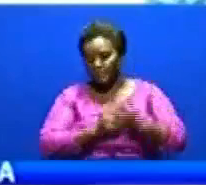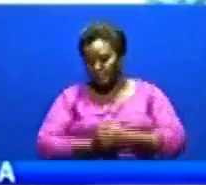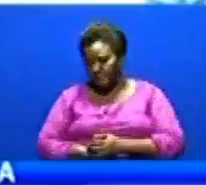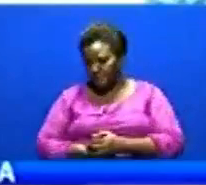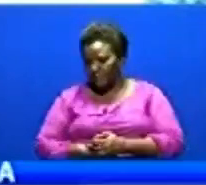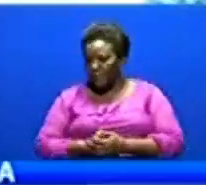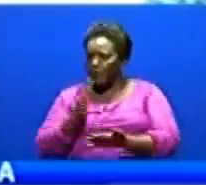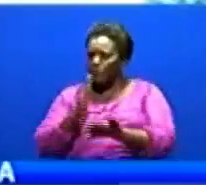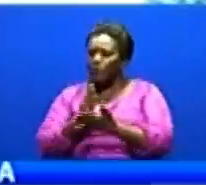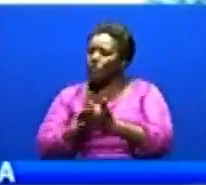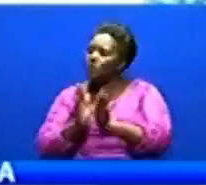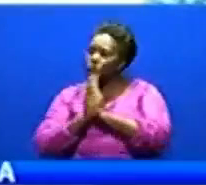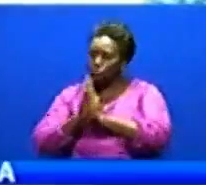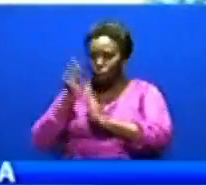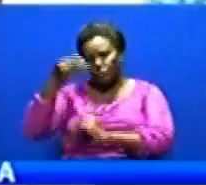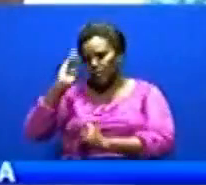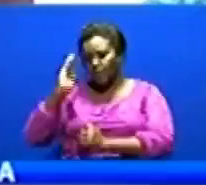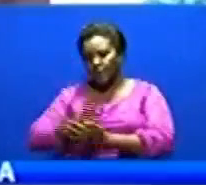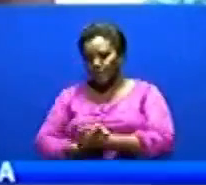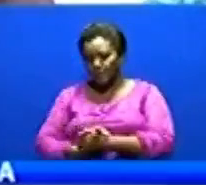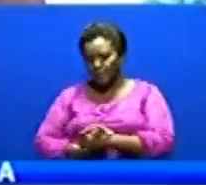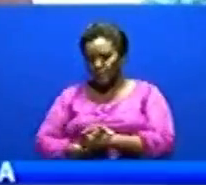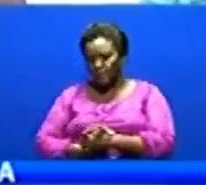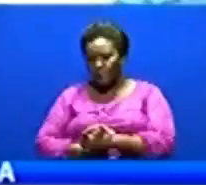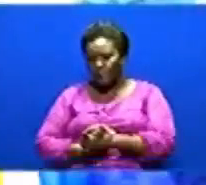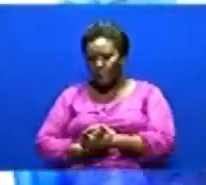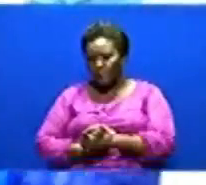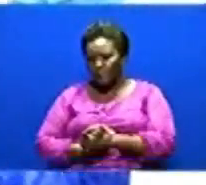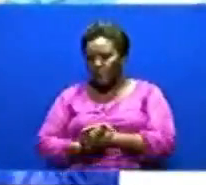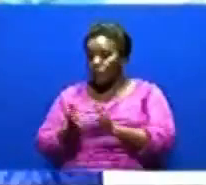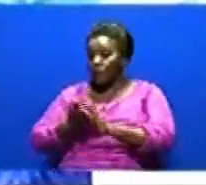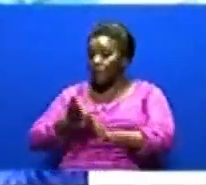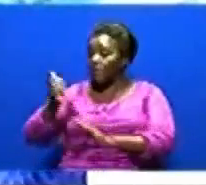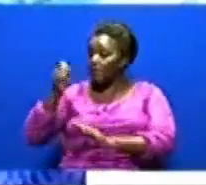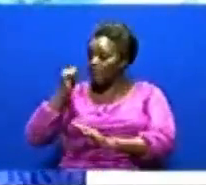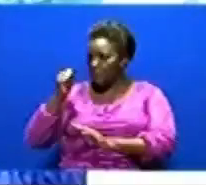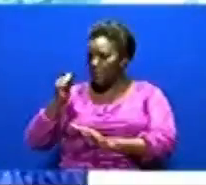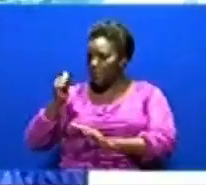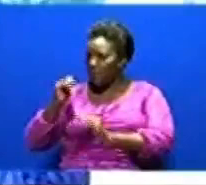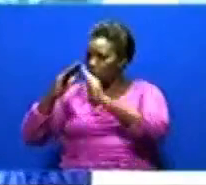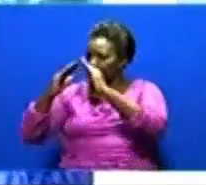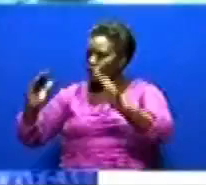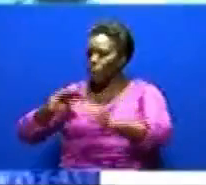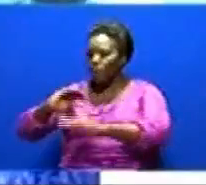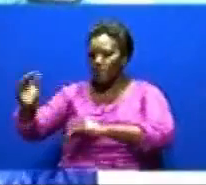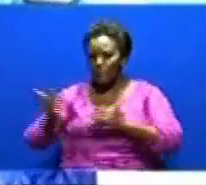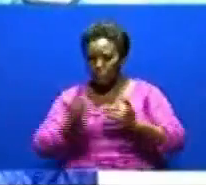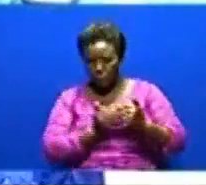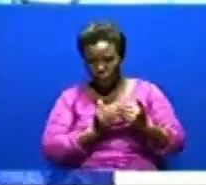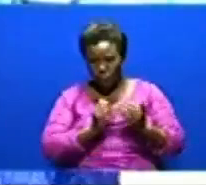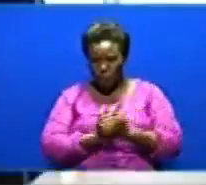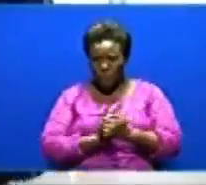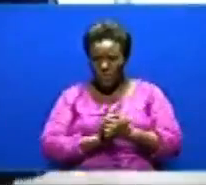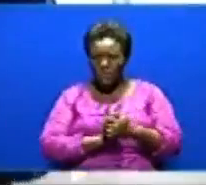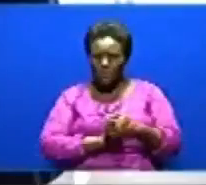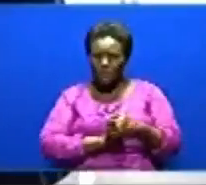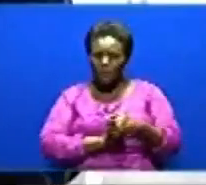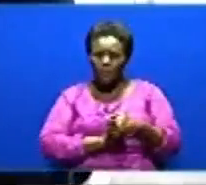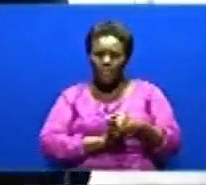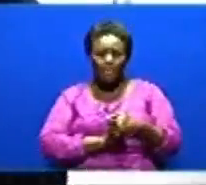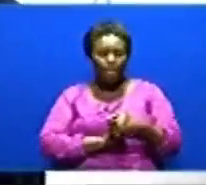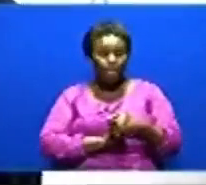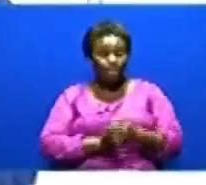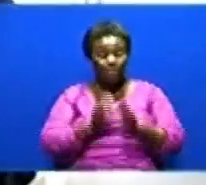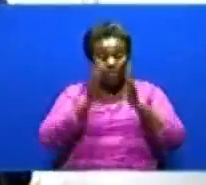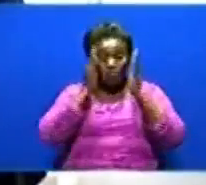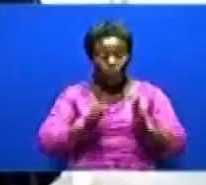natoa shukrani kubwa sana kuanzia jana waliporudisha nyumba yangu iliyokuwa inataka kuchukuliwa na mdeni mmoja. Mkuu wa mkoa wa